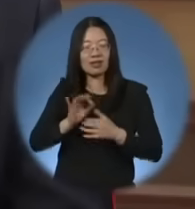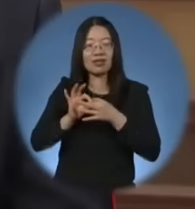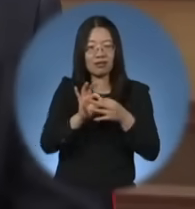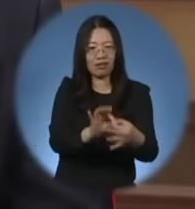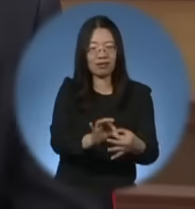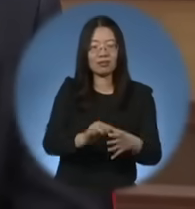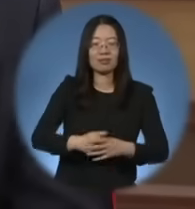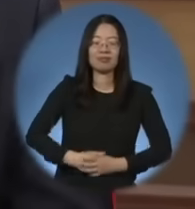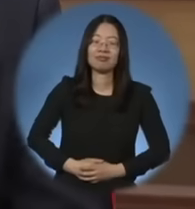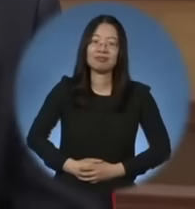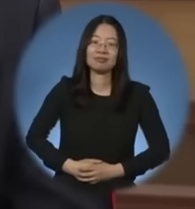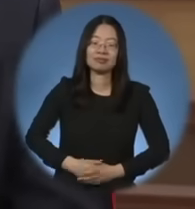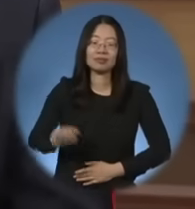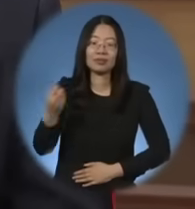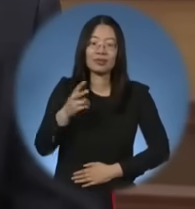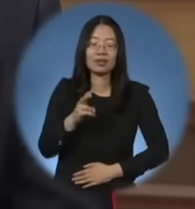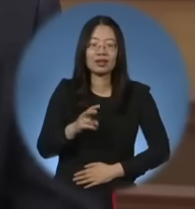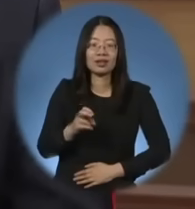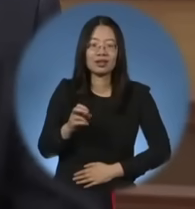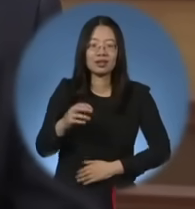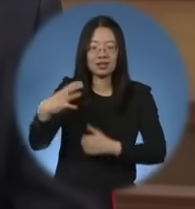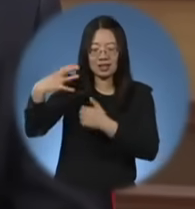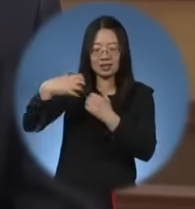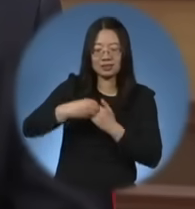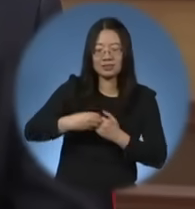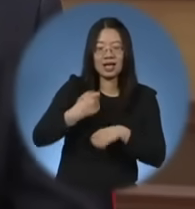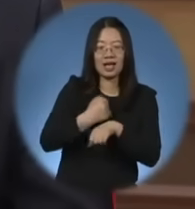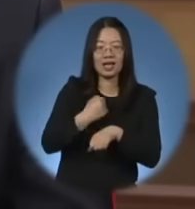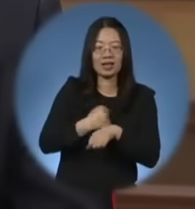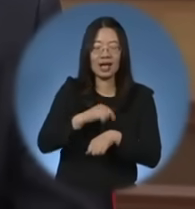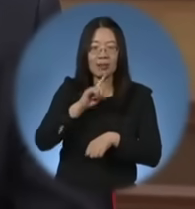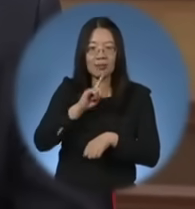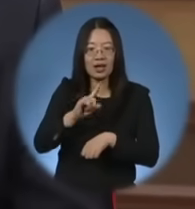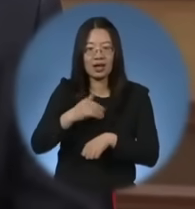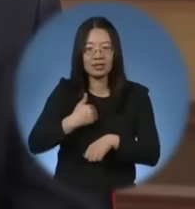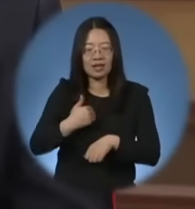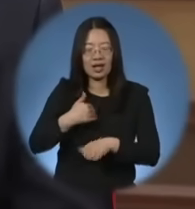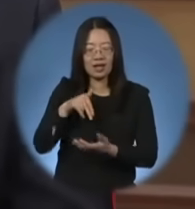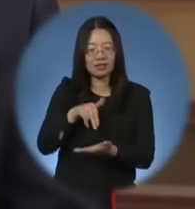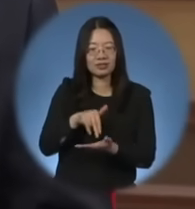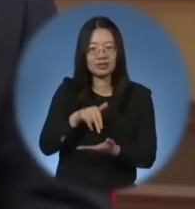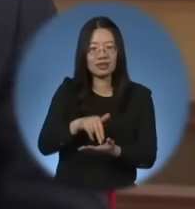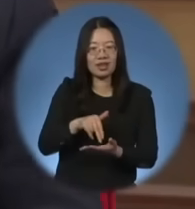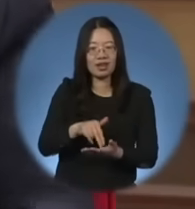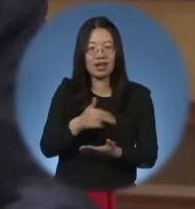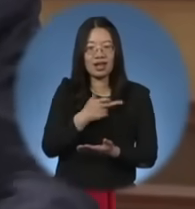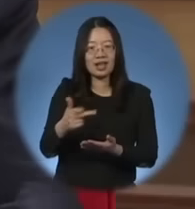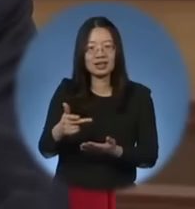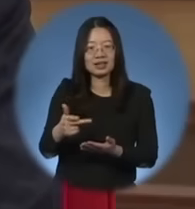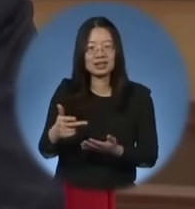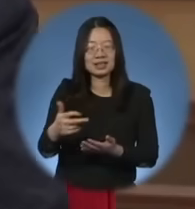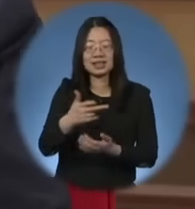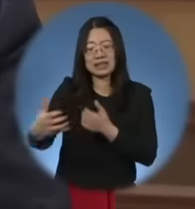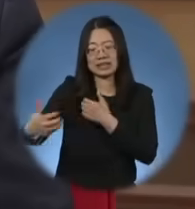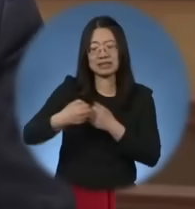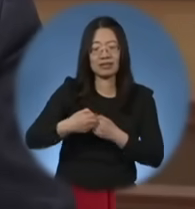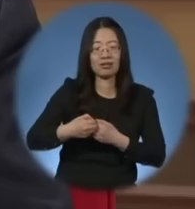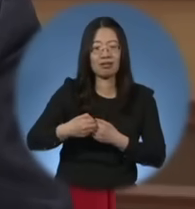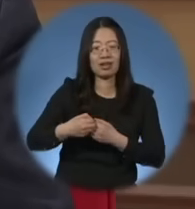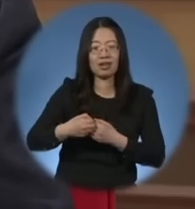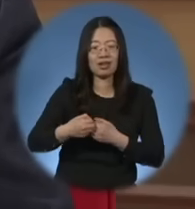틀림없이 그런 거 있어요네 또한 그 침략했다는 것이 내 보기에는 큰